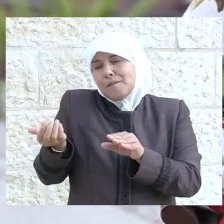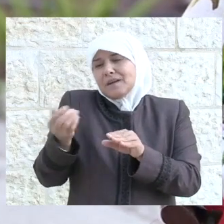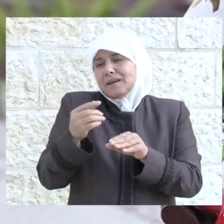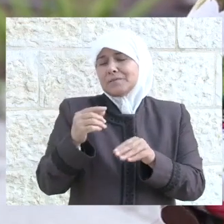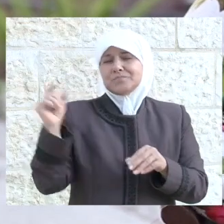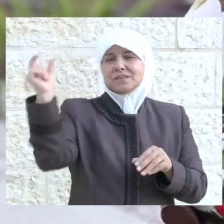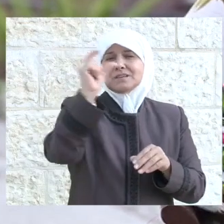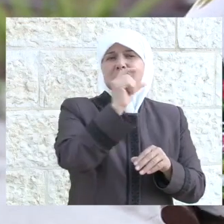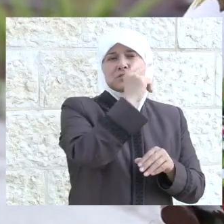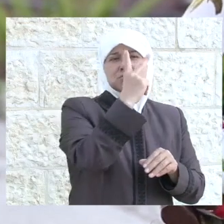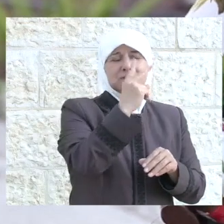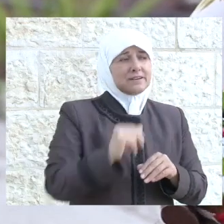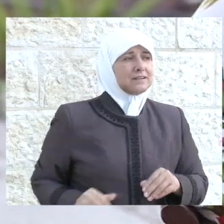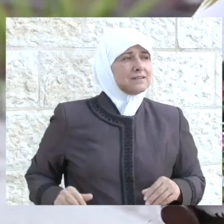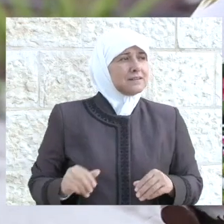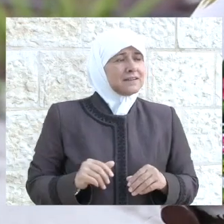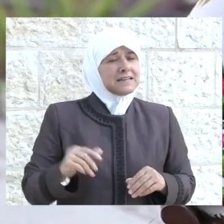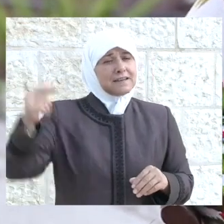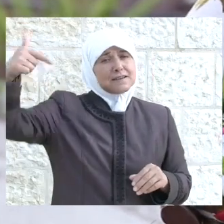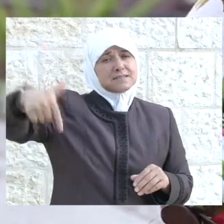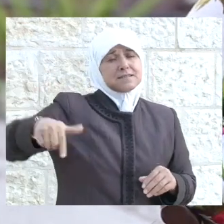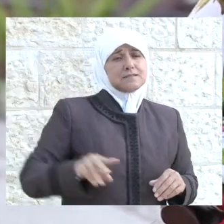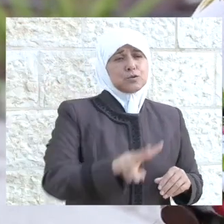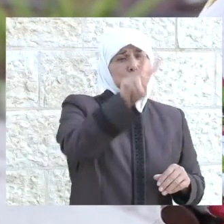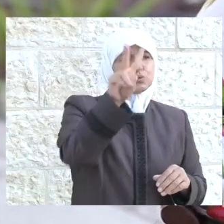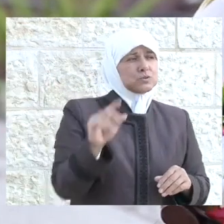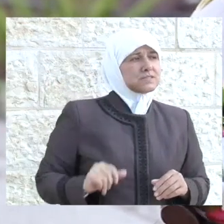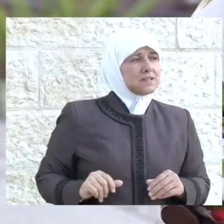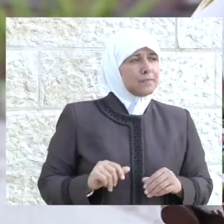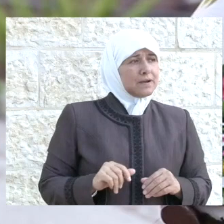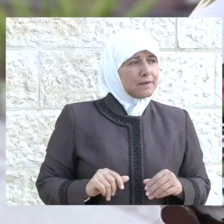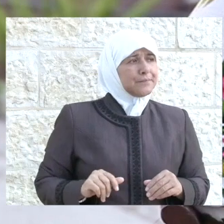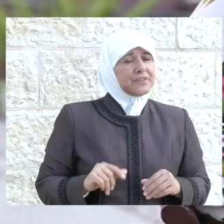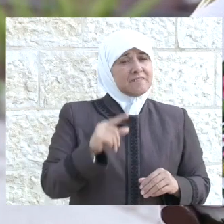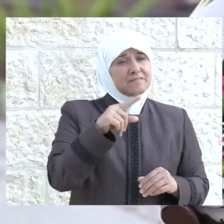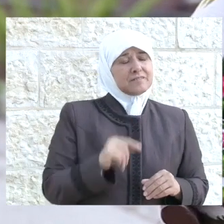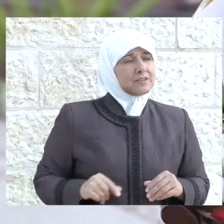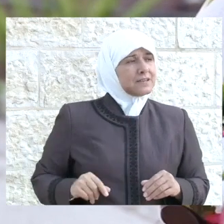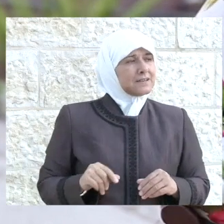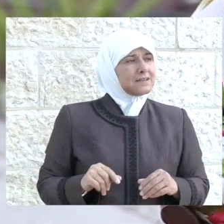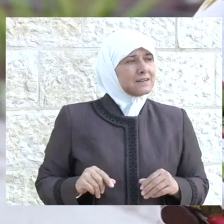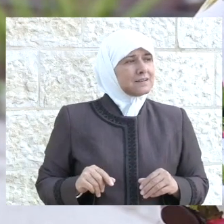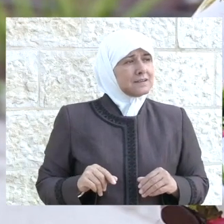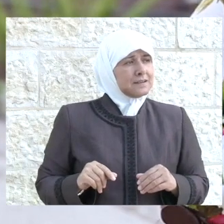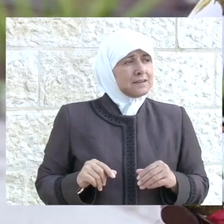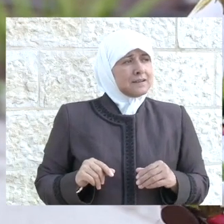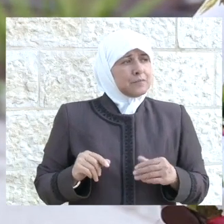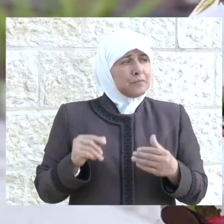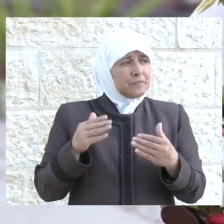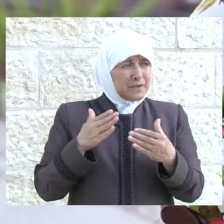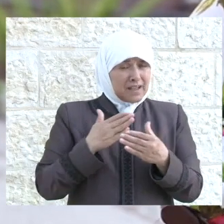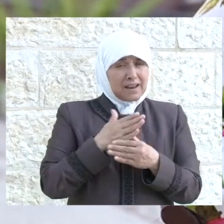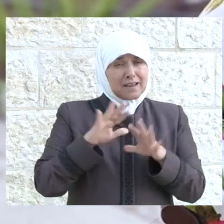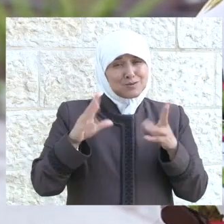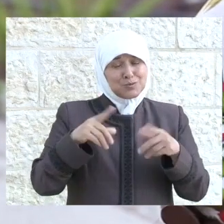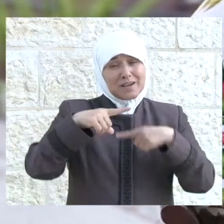هاي الشهرين الماضيات 6 و7 كان فترة تركيب الطرف. من خلالها كان في